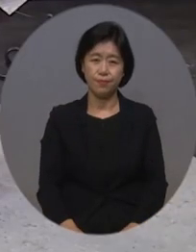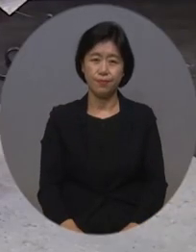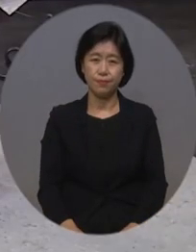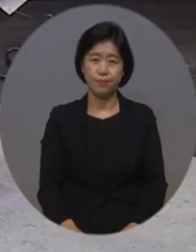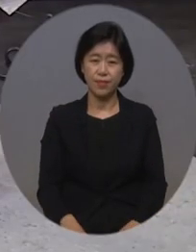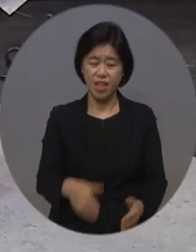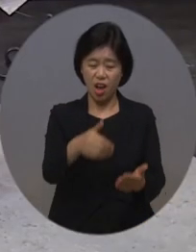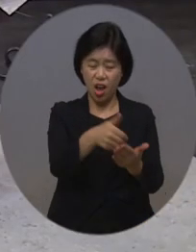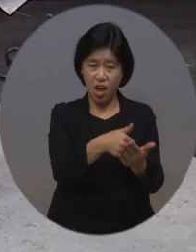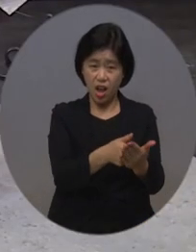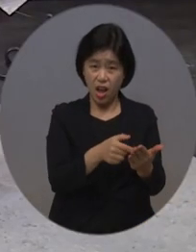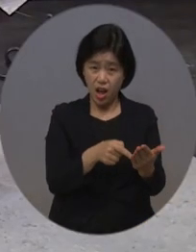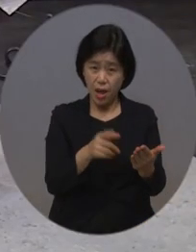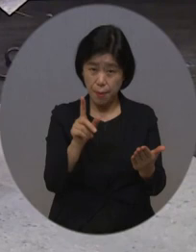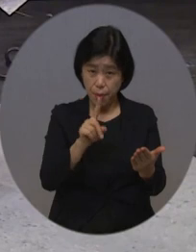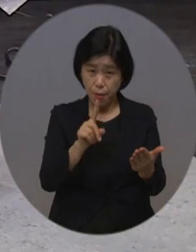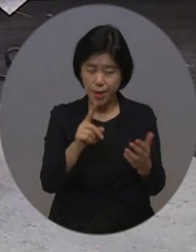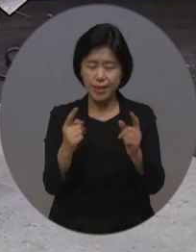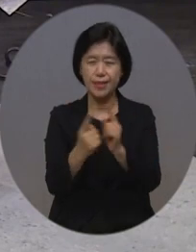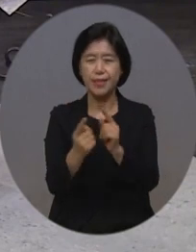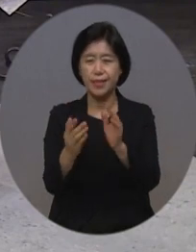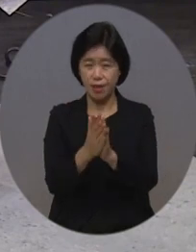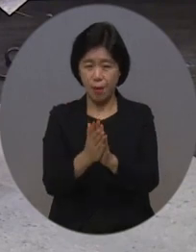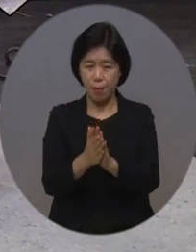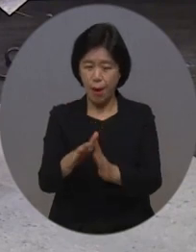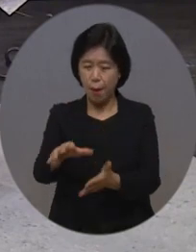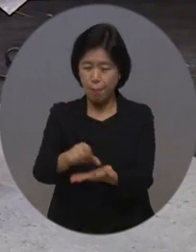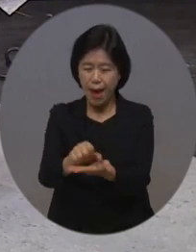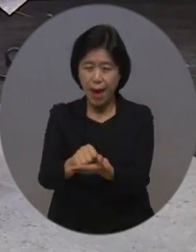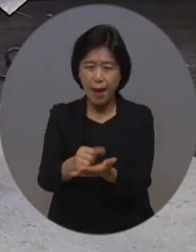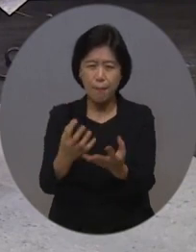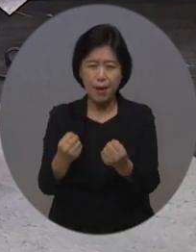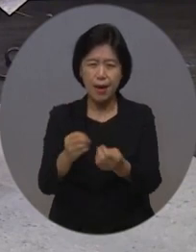헐었다는 말은 직접적인 접촉이 기록되어 있다는 말입니다.